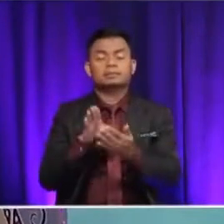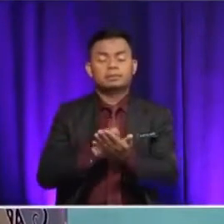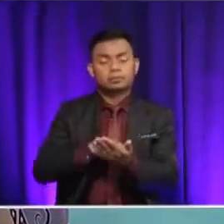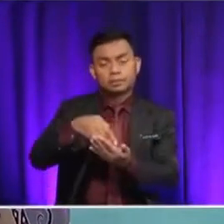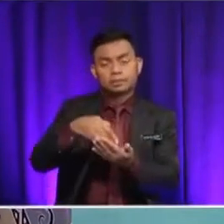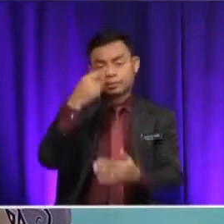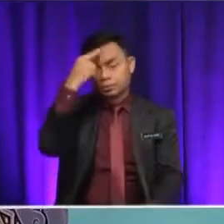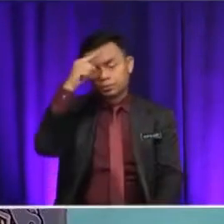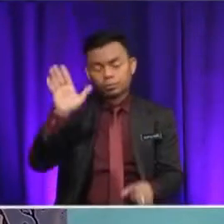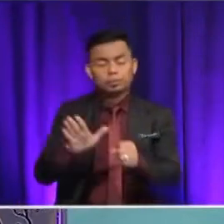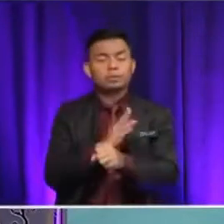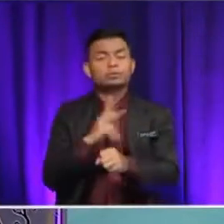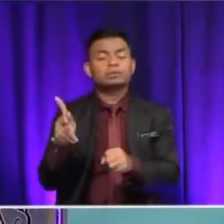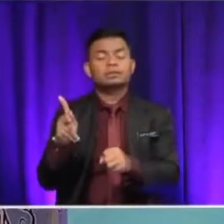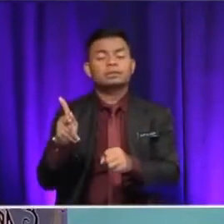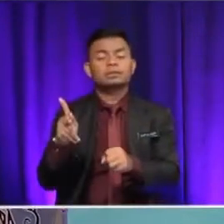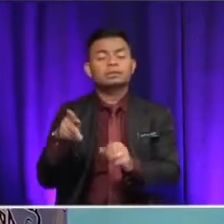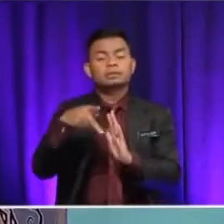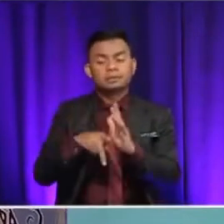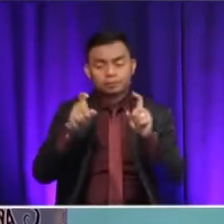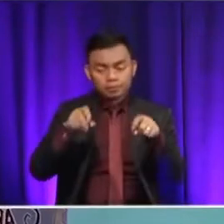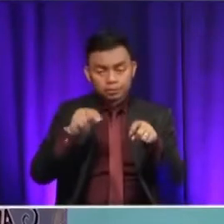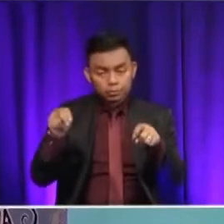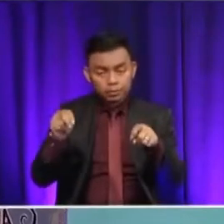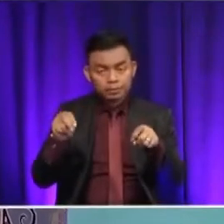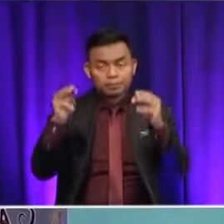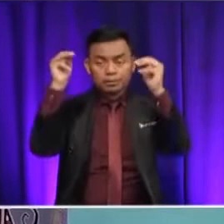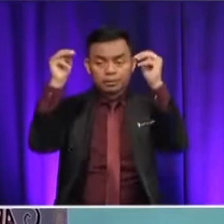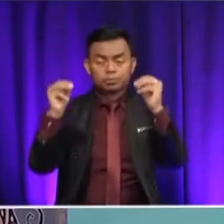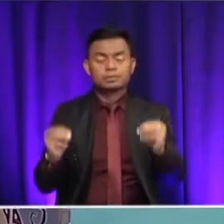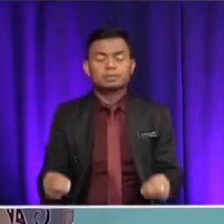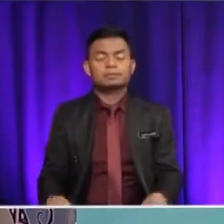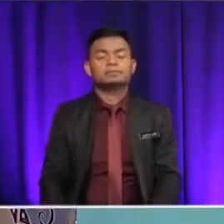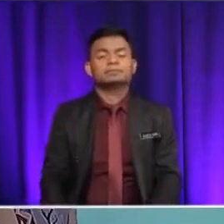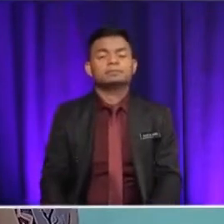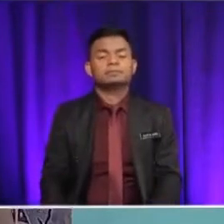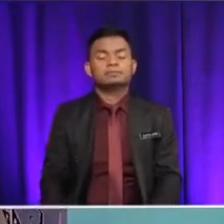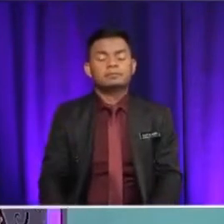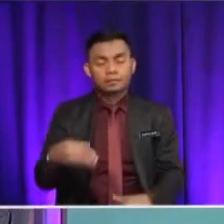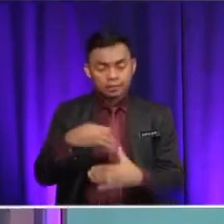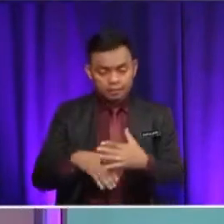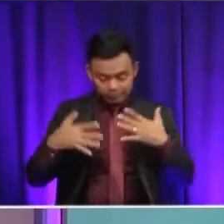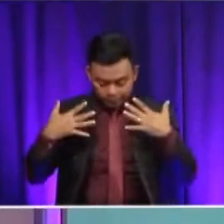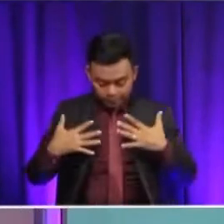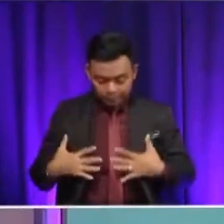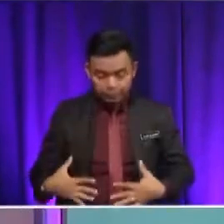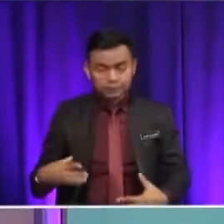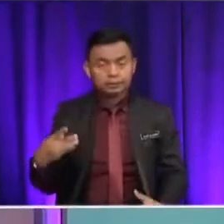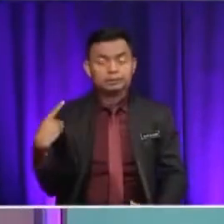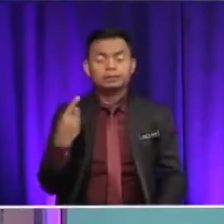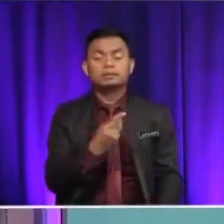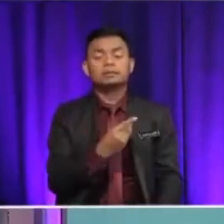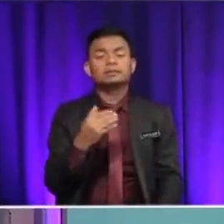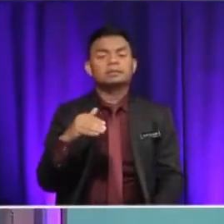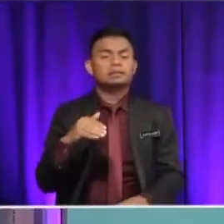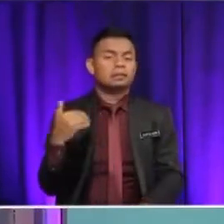manusia kita ada sistem perkumuhan, pernafasan, aliran darah. membolehkan tubuh badan manusia tu berfungsi